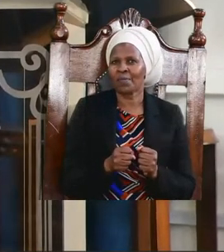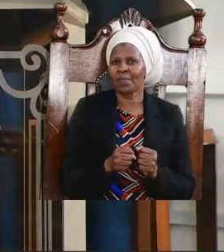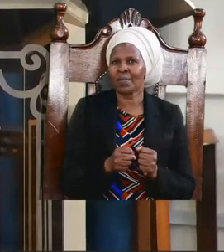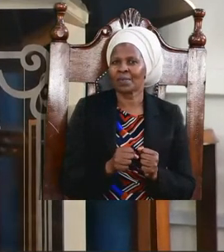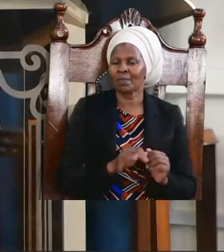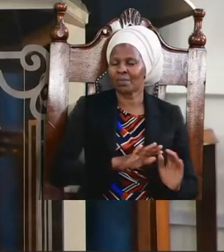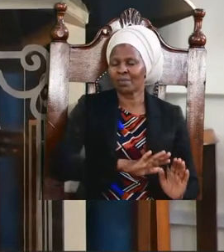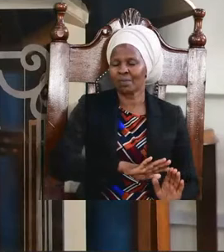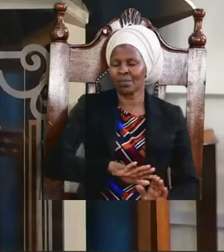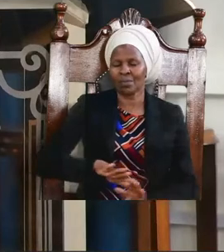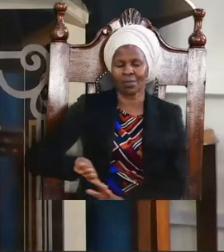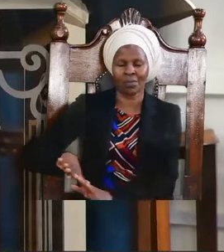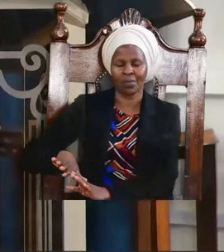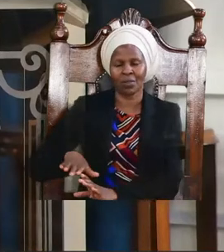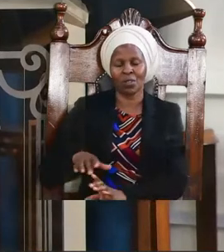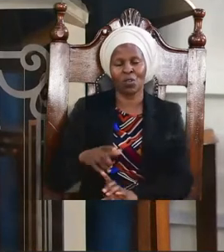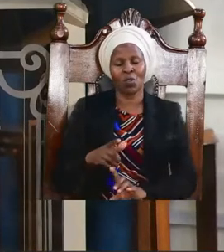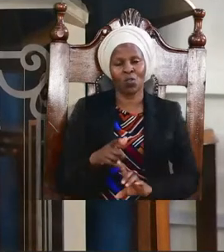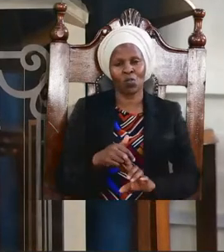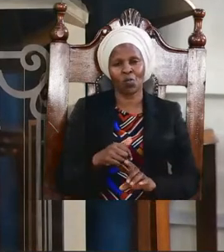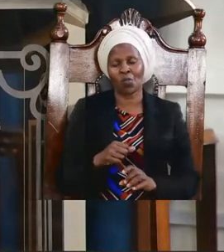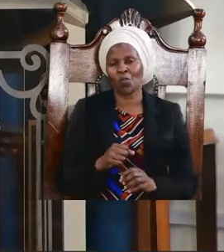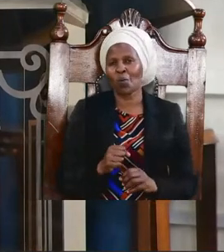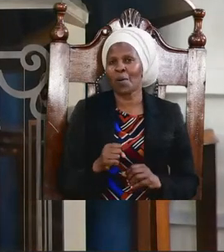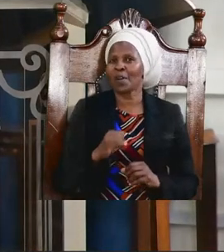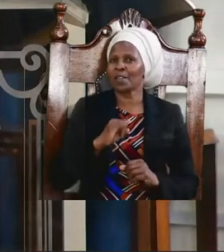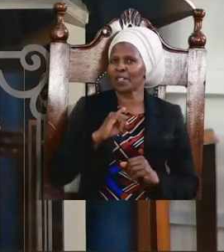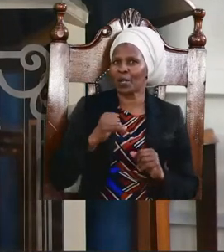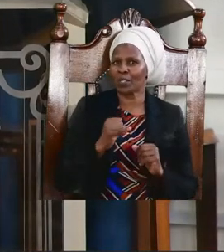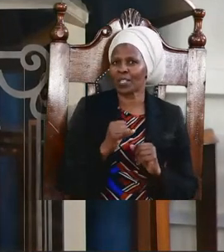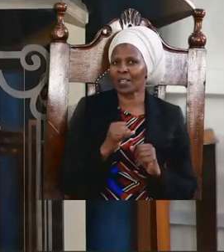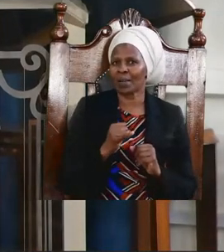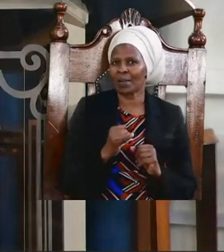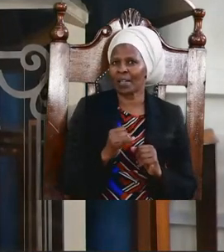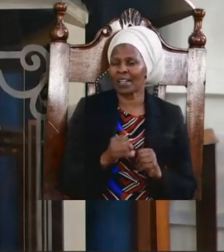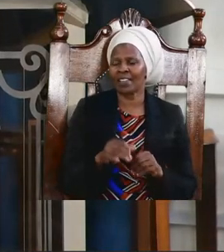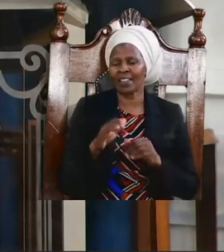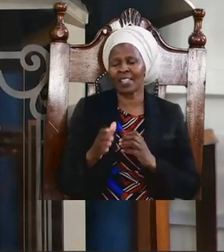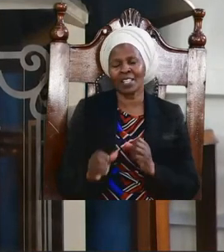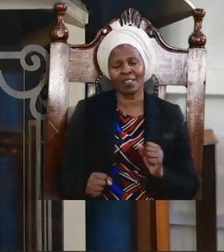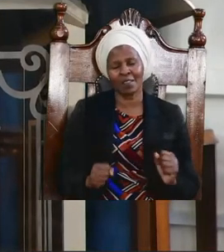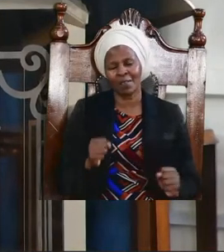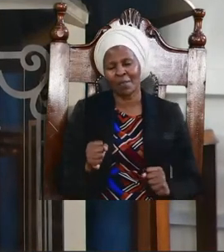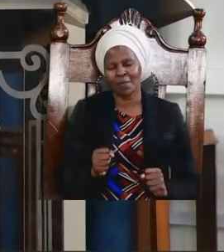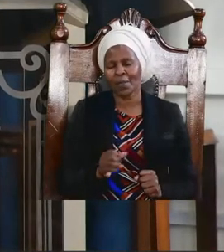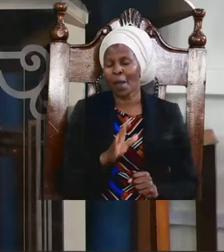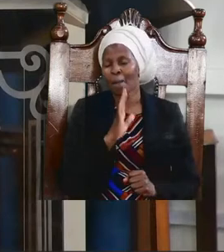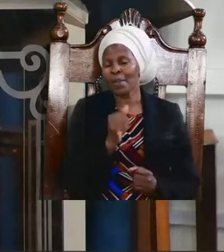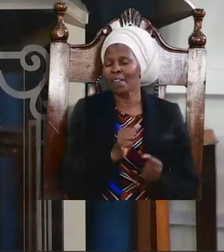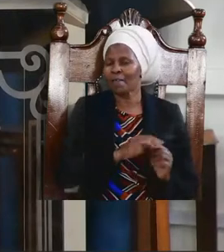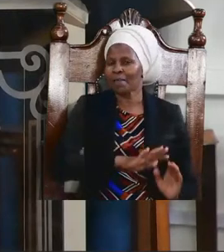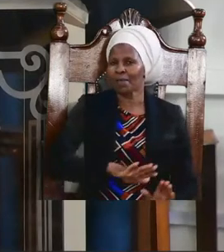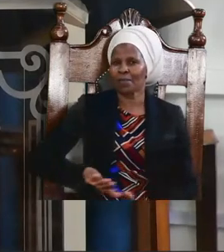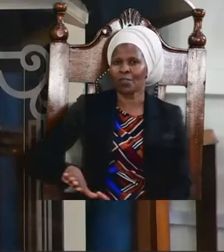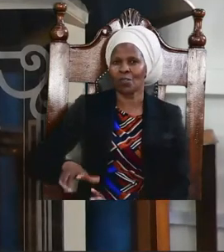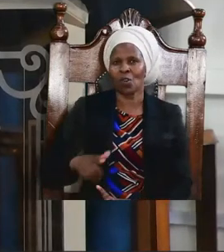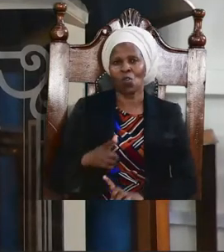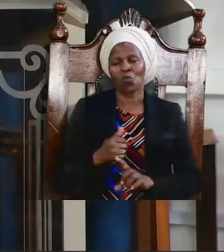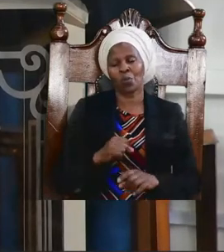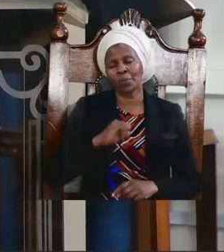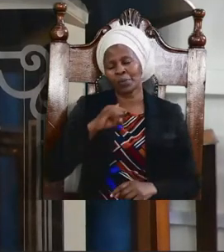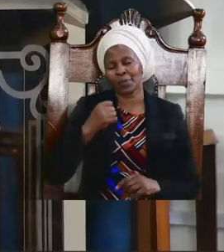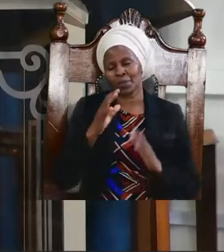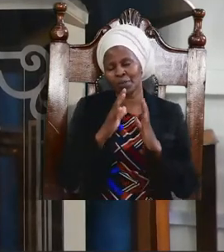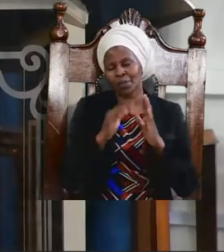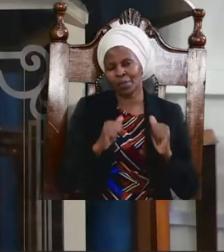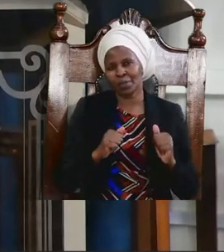nitaliondoa liwe mbali na Efraimu, na farasi awe mbali na Yerusalemu,